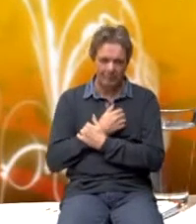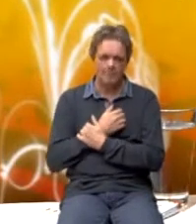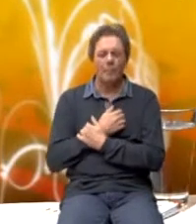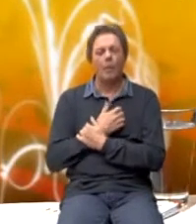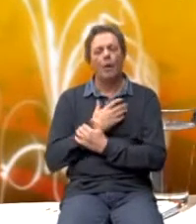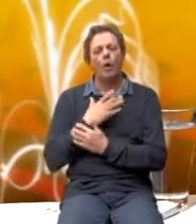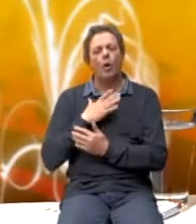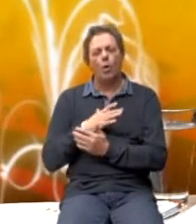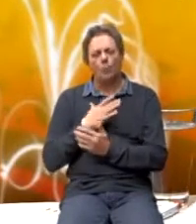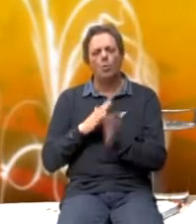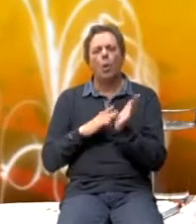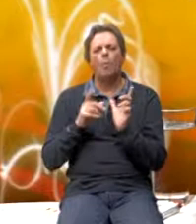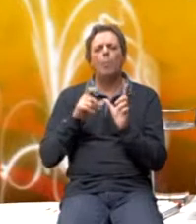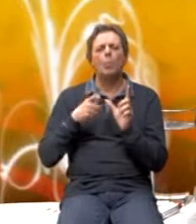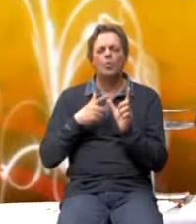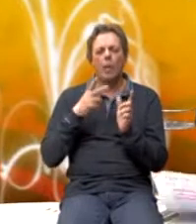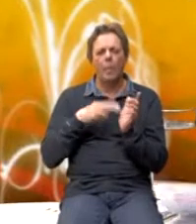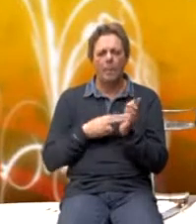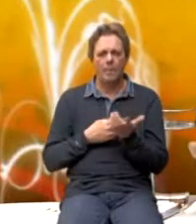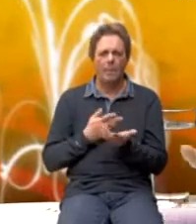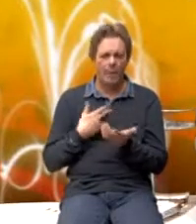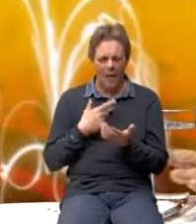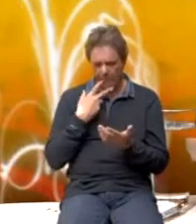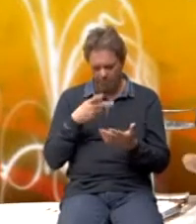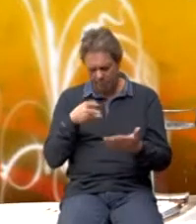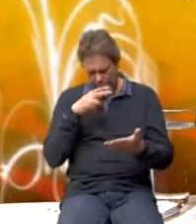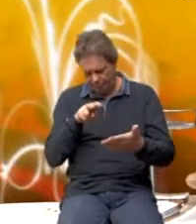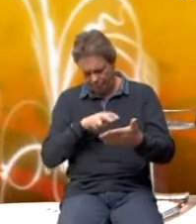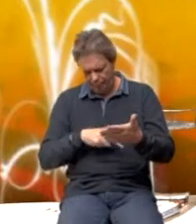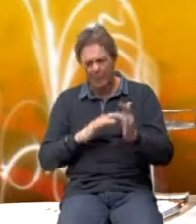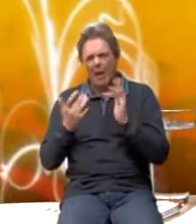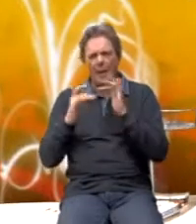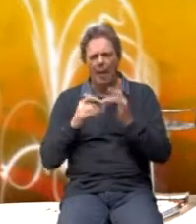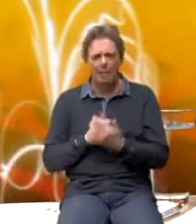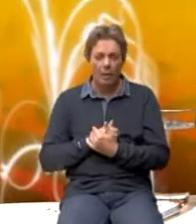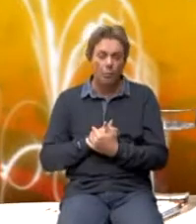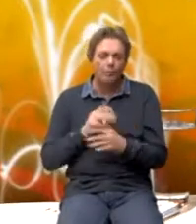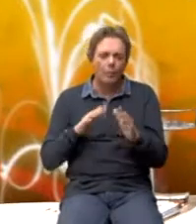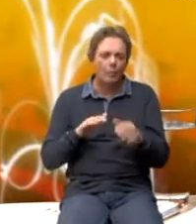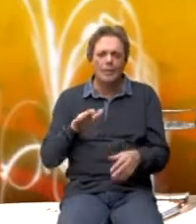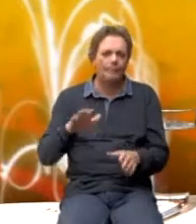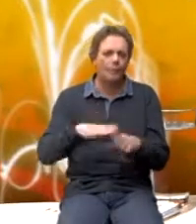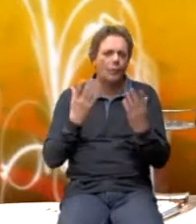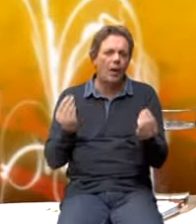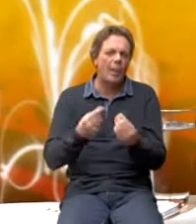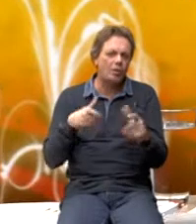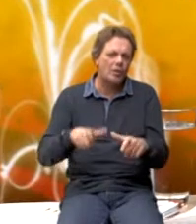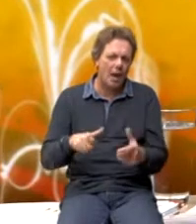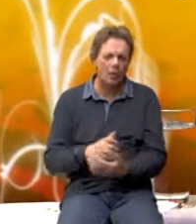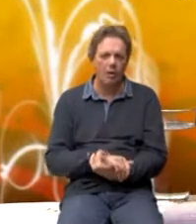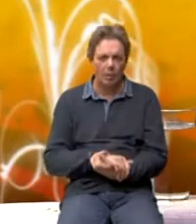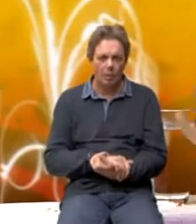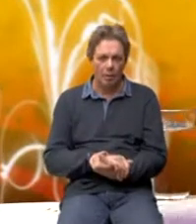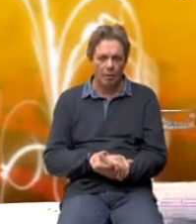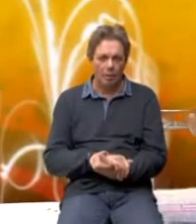Musulin, ja sam to izvadila sa vaših stranica, pa vjerojatno sam neku staru vašu stranicu otvorila koja nije ažurirana,